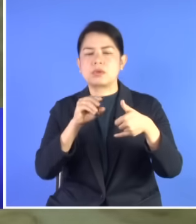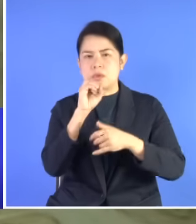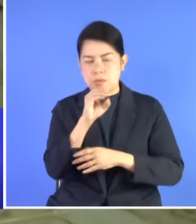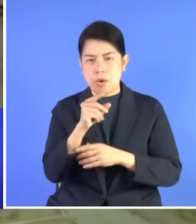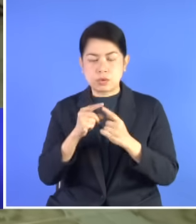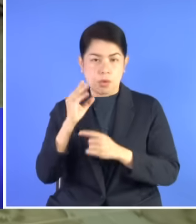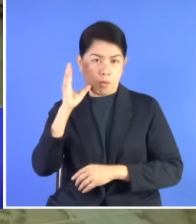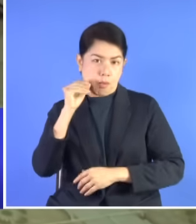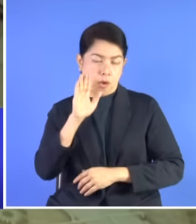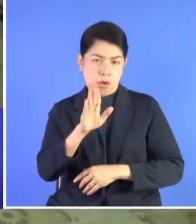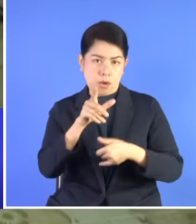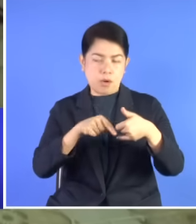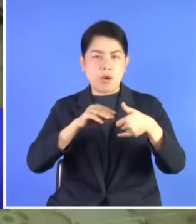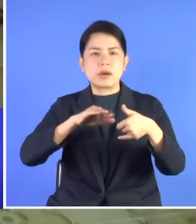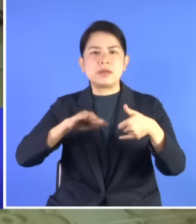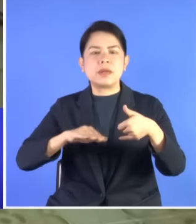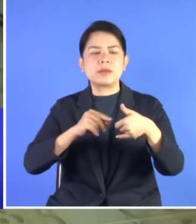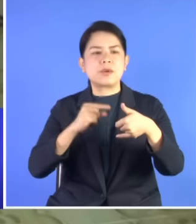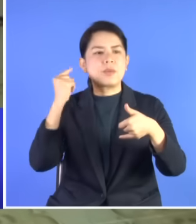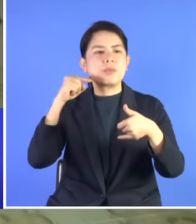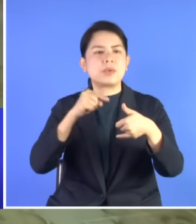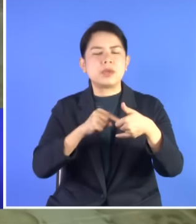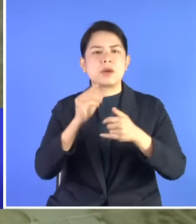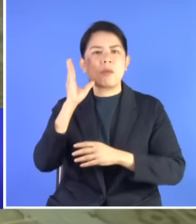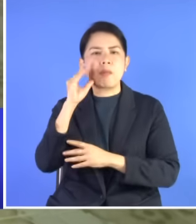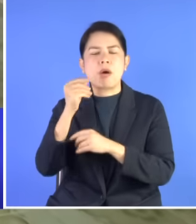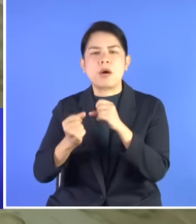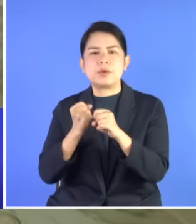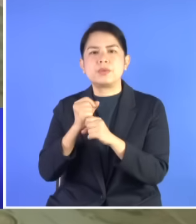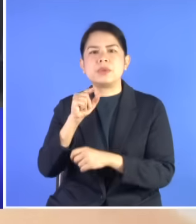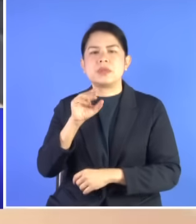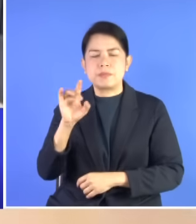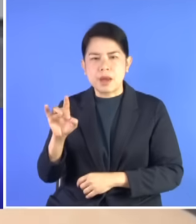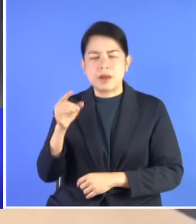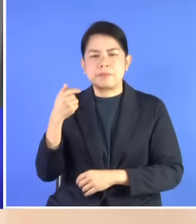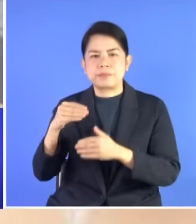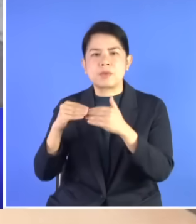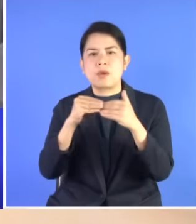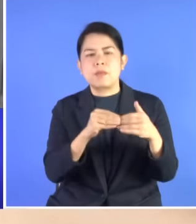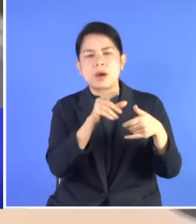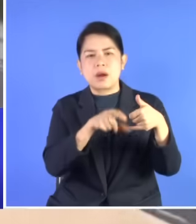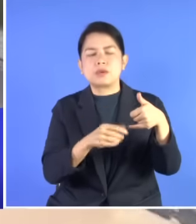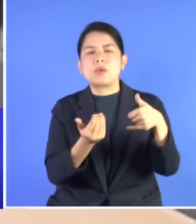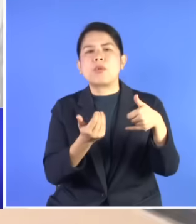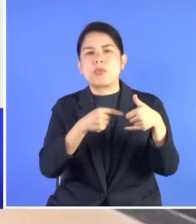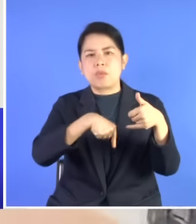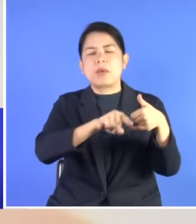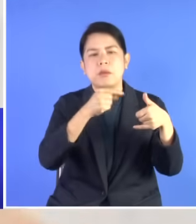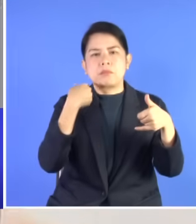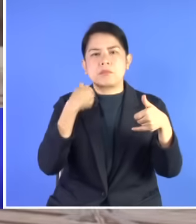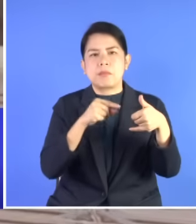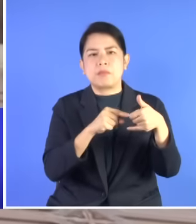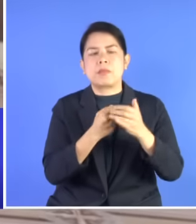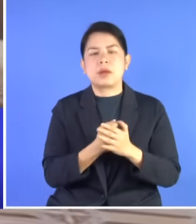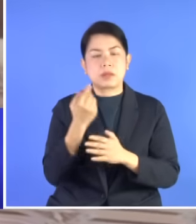าวชื่อนายธนากรหรือแม็กอายุ28ปีได้มาได้พาน้องลูกสาวเนี่ยนะครับพาลูกสาวเนี่ยมาอยู่